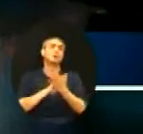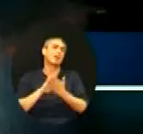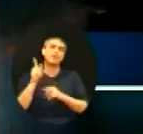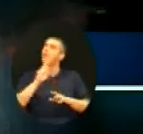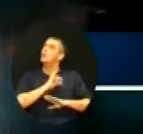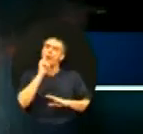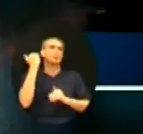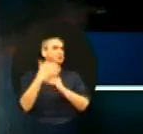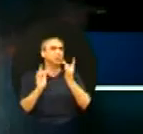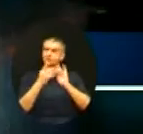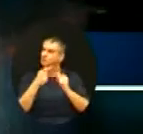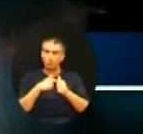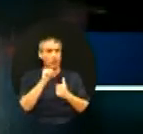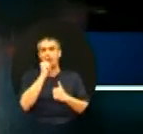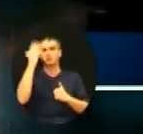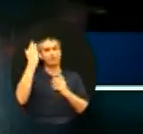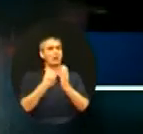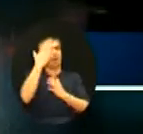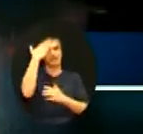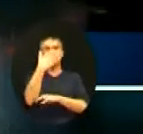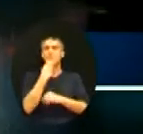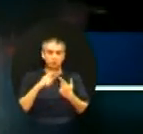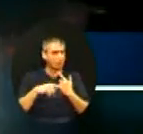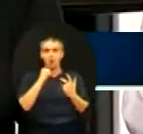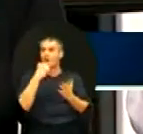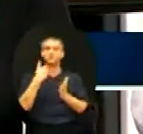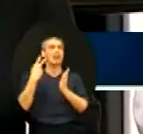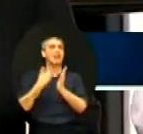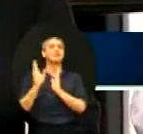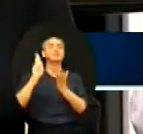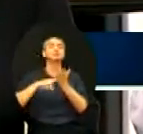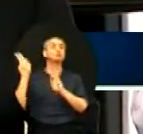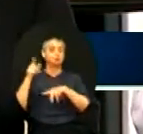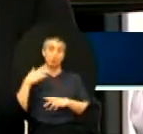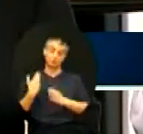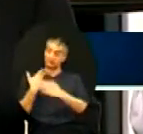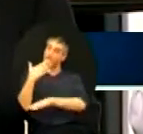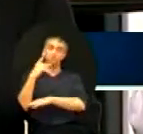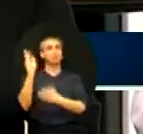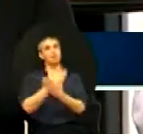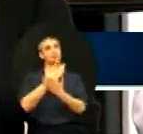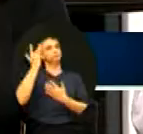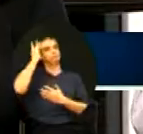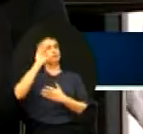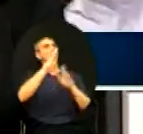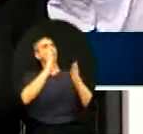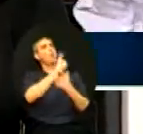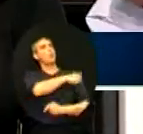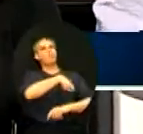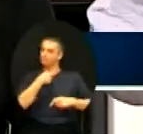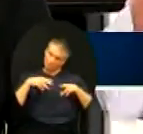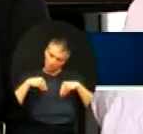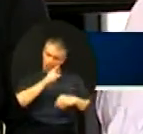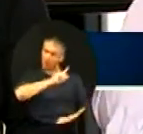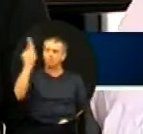סוף הסכסוך, הוא לא רוצה להקים מדינה, הוא לא רוצה לוותר על זכות השיבה. דוד ביטן. הוא רוצה מדינה באופן חד צדדי על ידי החלטה שלו. לזה לא